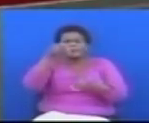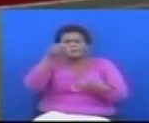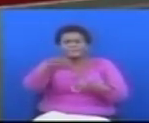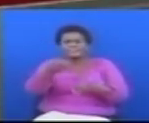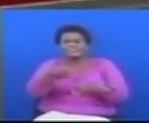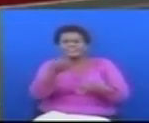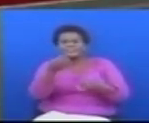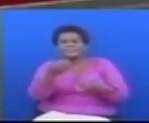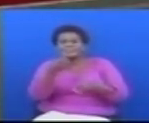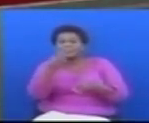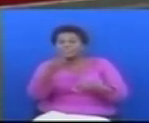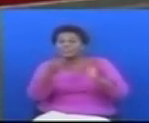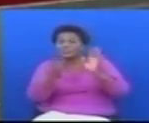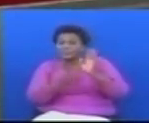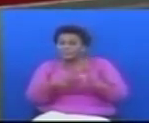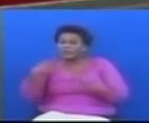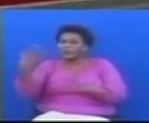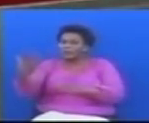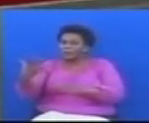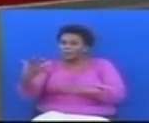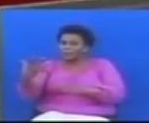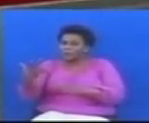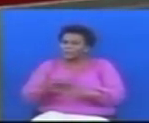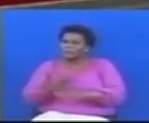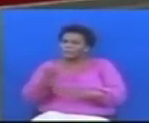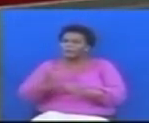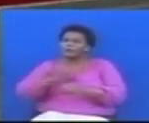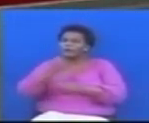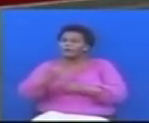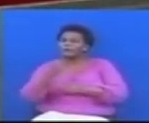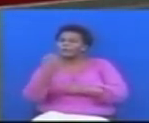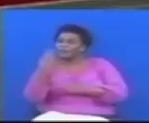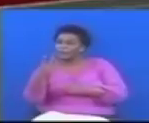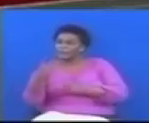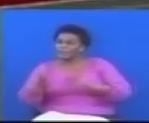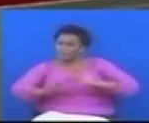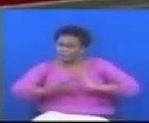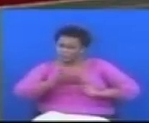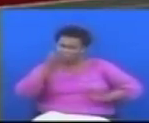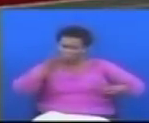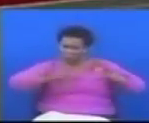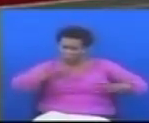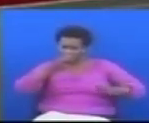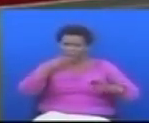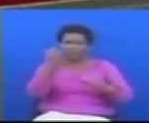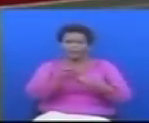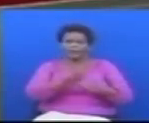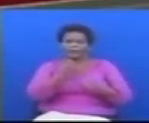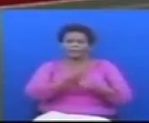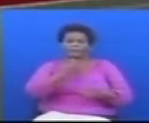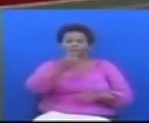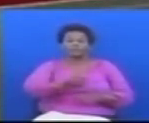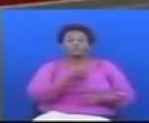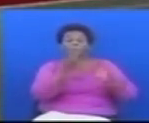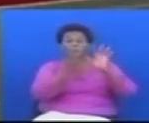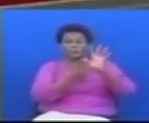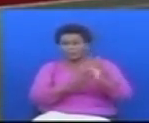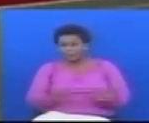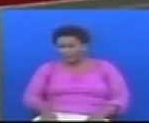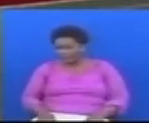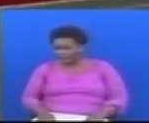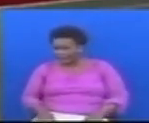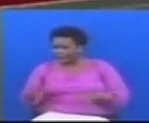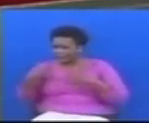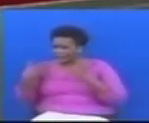tatu mzunguko wa pili ambao pia unaanza sambamba mwezi Julai 2019, na kazi inayoendelea sasa hivi katika wakala wa